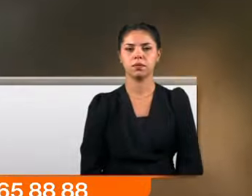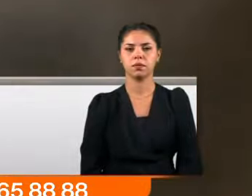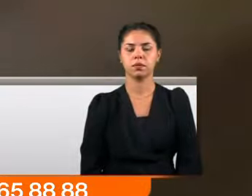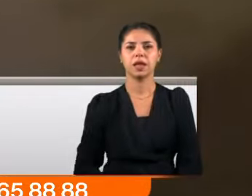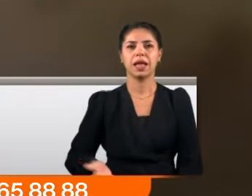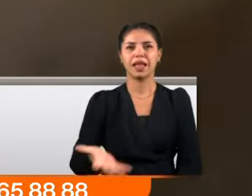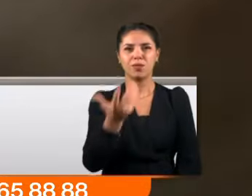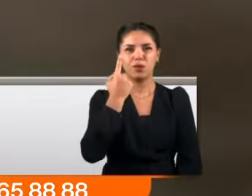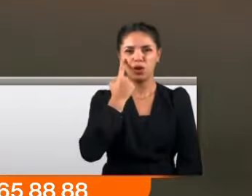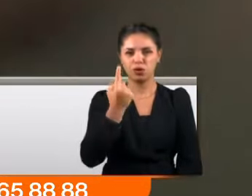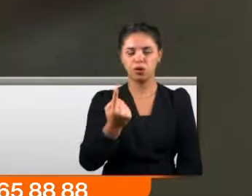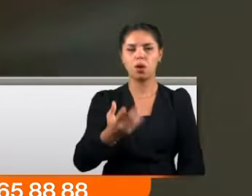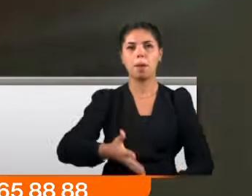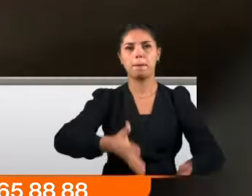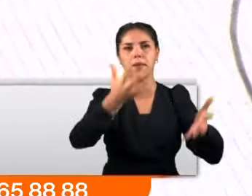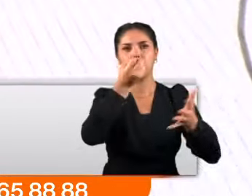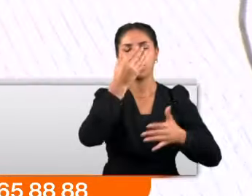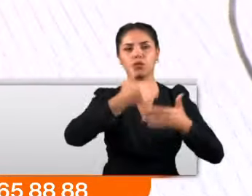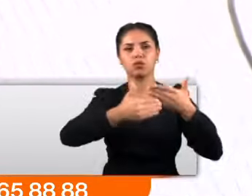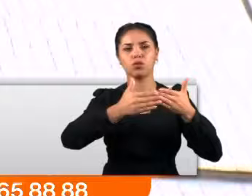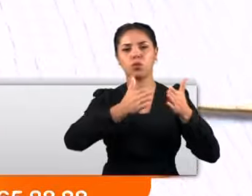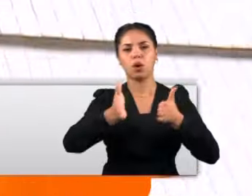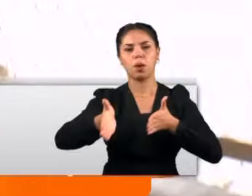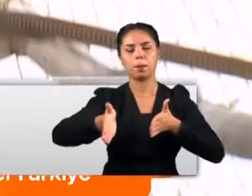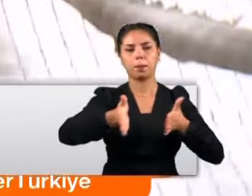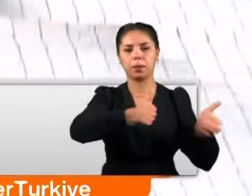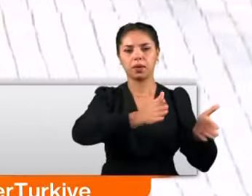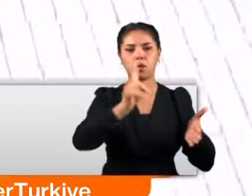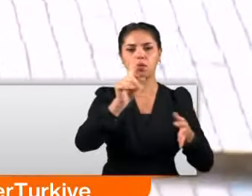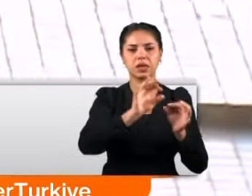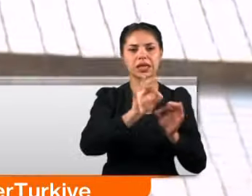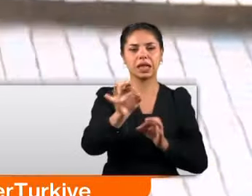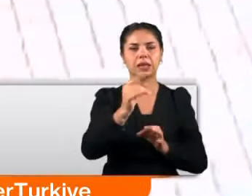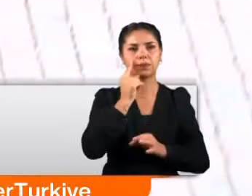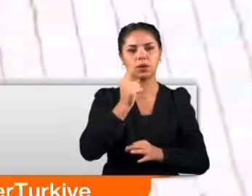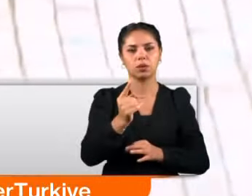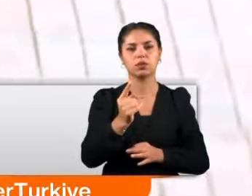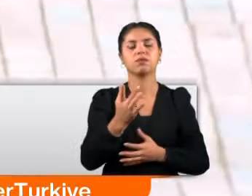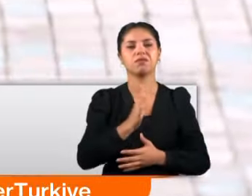Kepçe darbesiyle binanın bahçe duvarı yıkıldı. İki bina yana 10 santimetre kaydı.